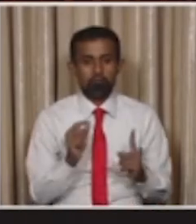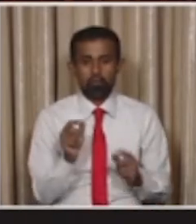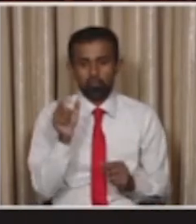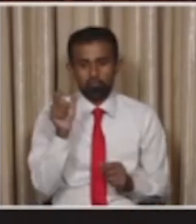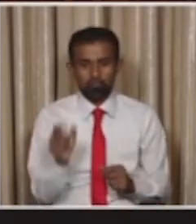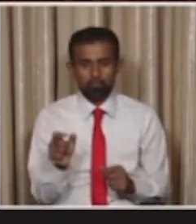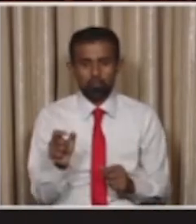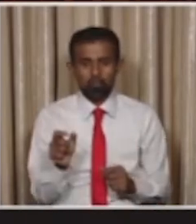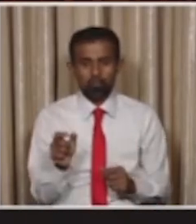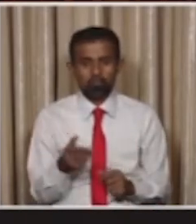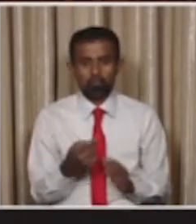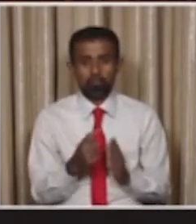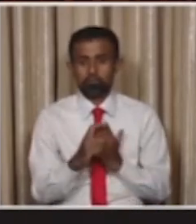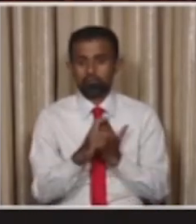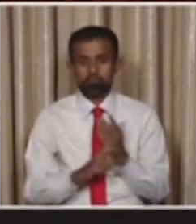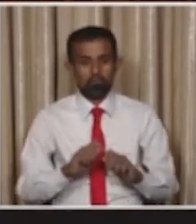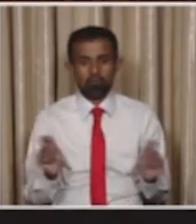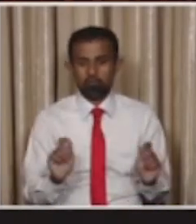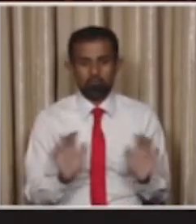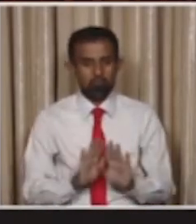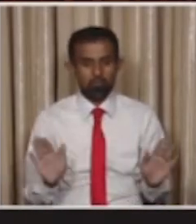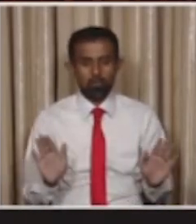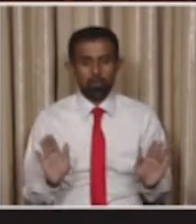මන්ත්‍රීතුමාලා උනායි කියලා මේ සභාවේ රීති කඩන්න දෙන්න බෑ. හරි.